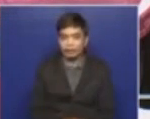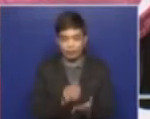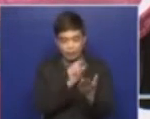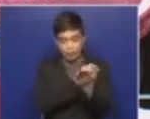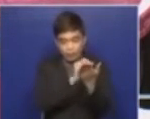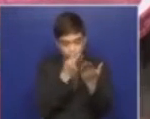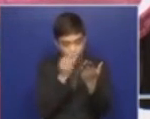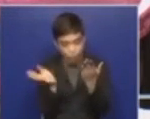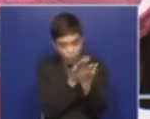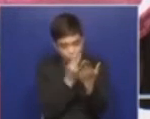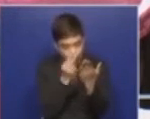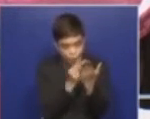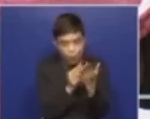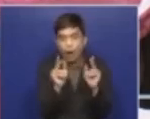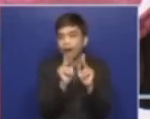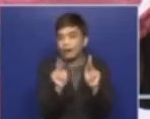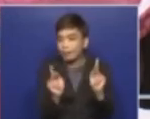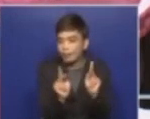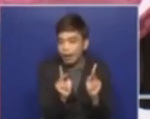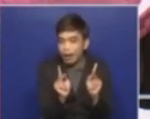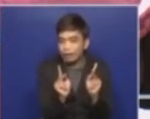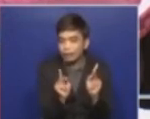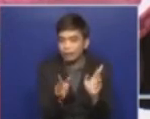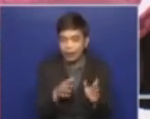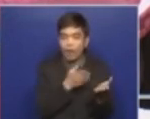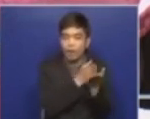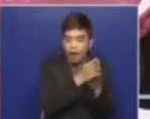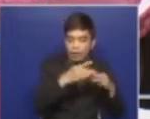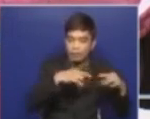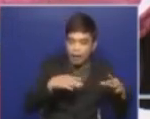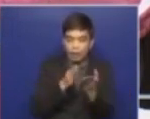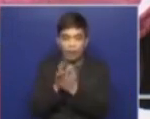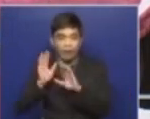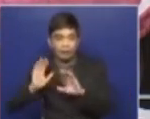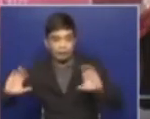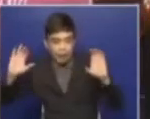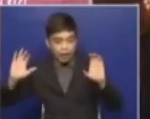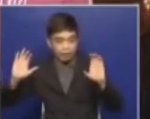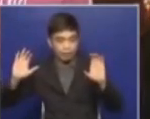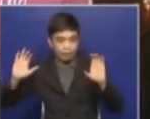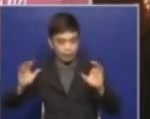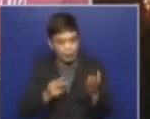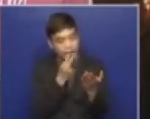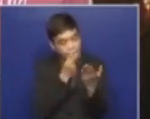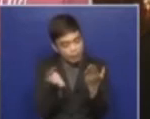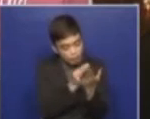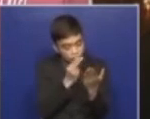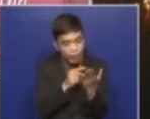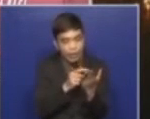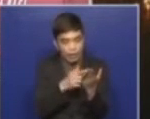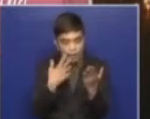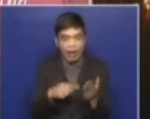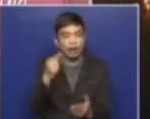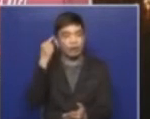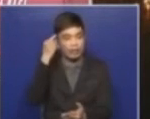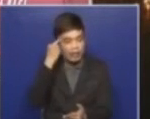ค่ะทางกรรมาธิการส่วนใหญ่ที่ประกอบไปด้วยทั้งฝ่ายค้านและฝ่ายรัฐบาลก็ได้เห็นตรงกันค่ะว่าเนื้อห